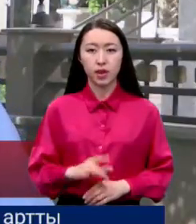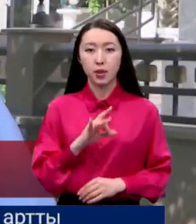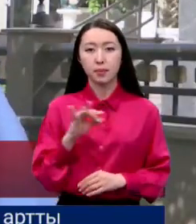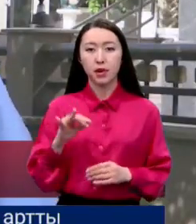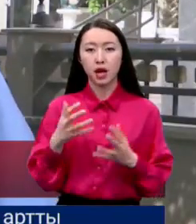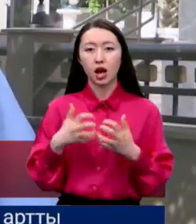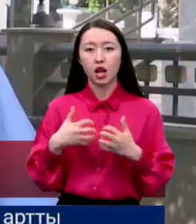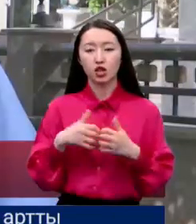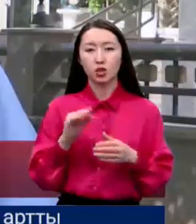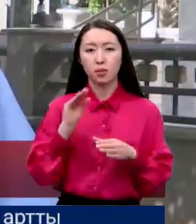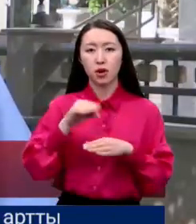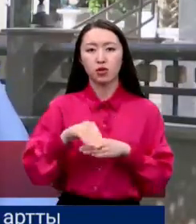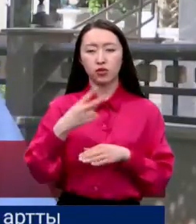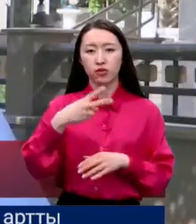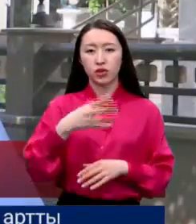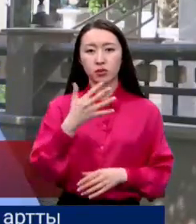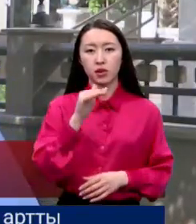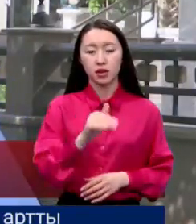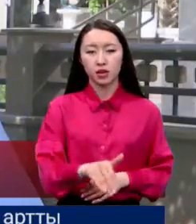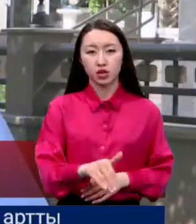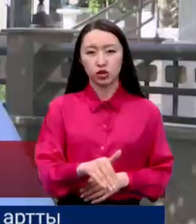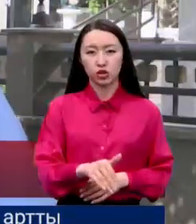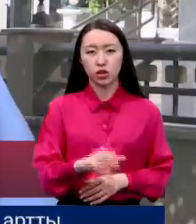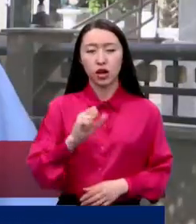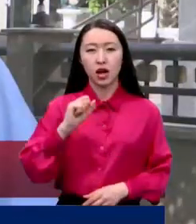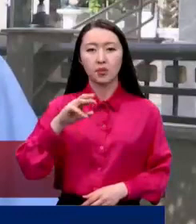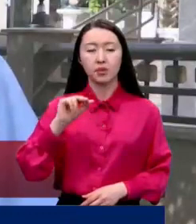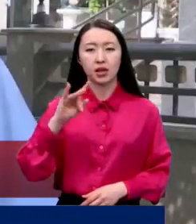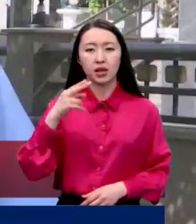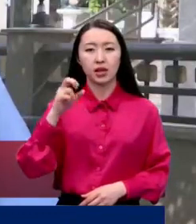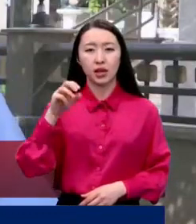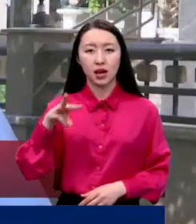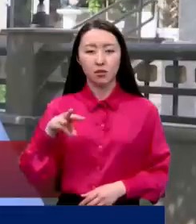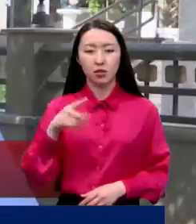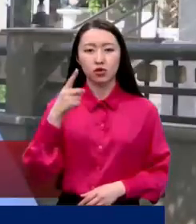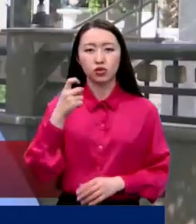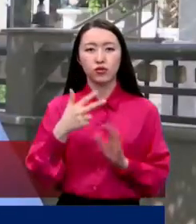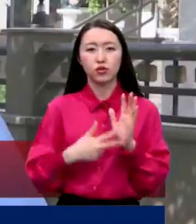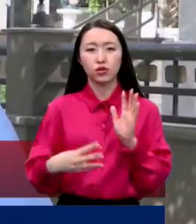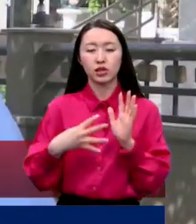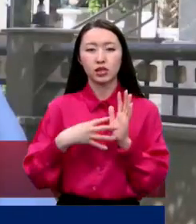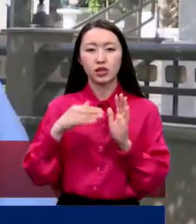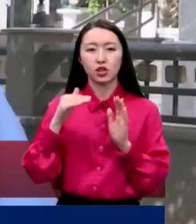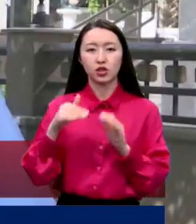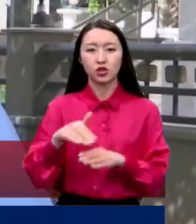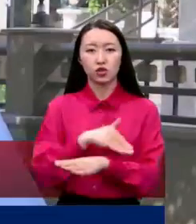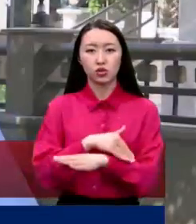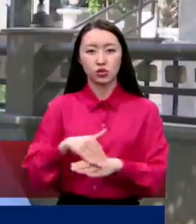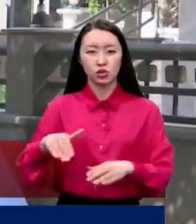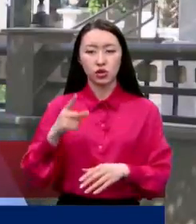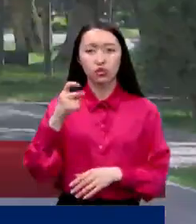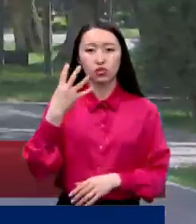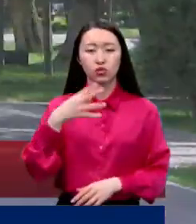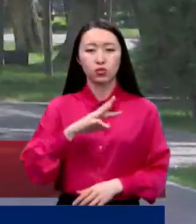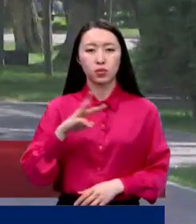количестве парковок там 25 тысяч. Амстердам, Голландия, 182 тысячи уличных паркомест, 140 миллионов